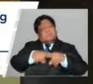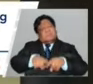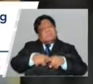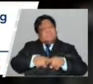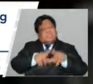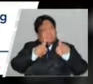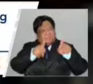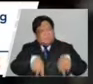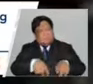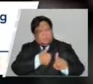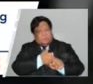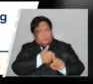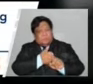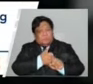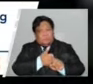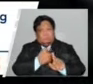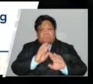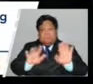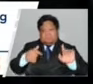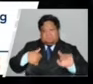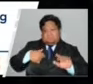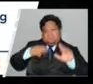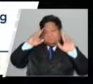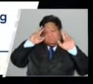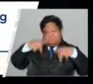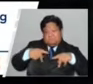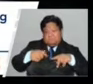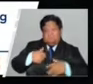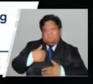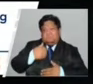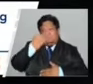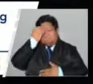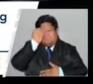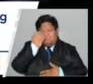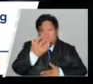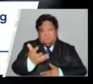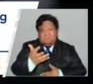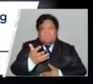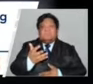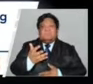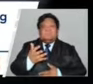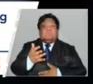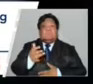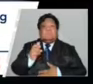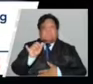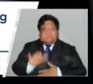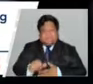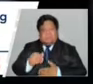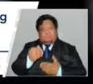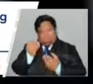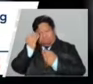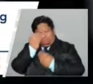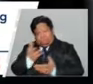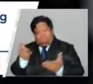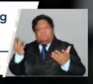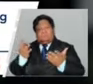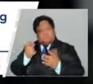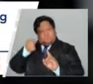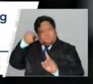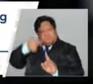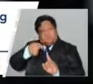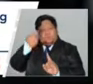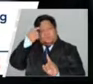President, kailangan ko sabihin sa inyo na yan po ang mensahe at diwa ng Pasko.